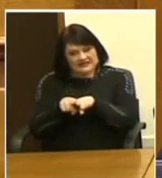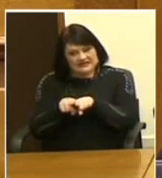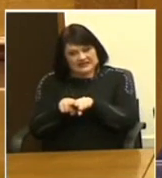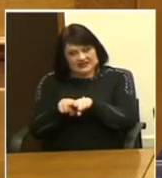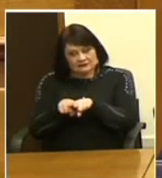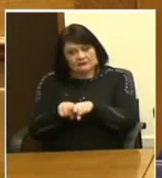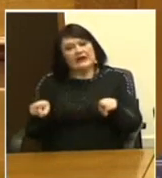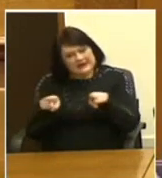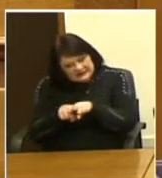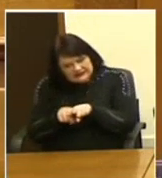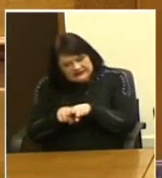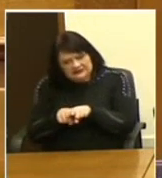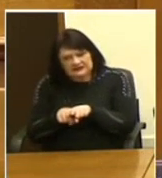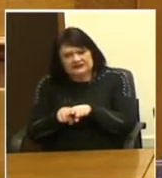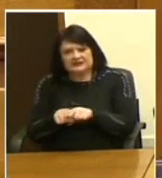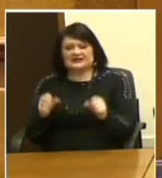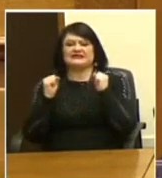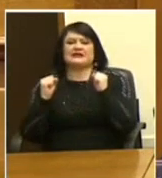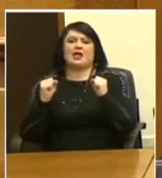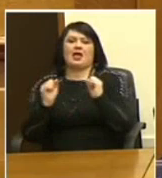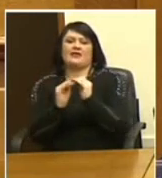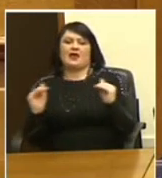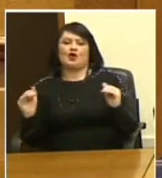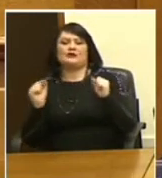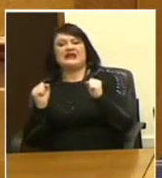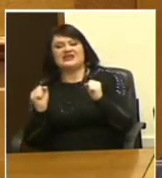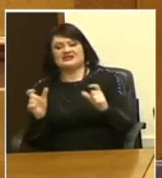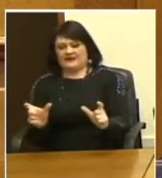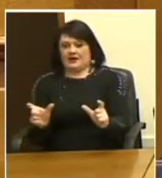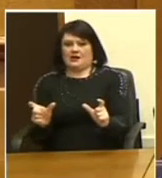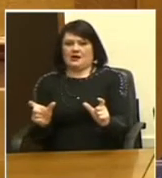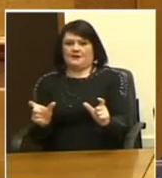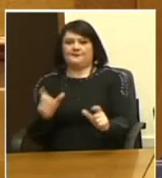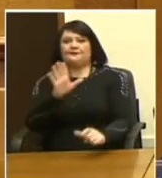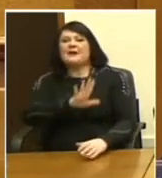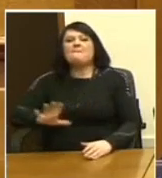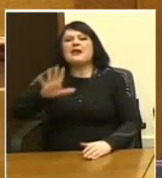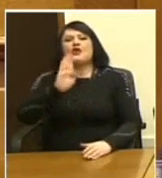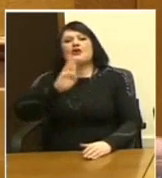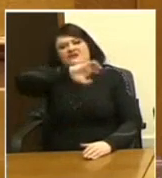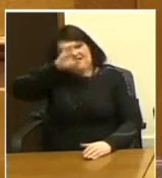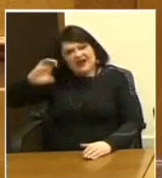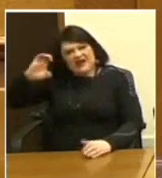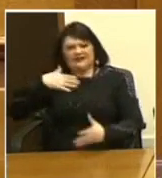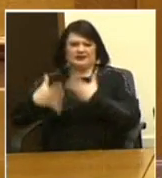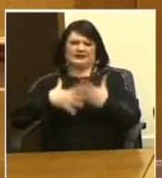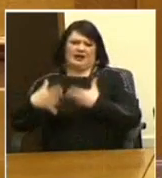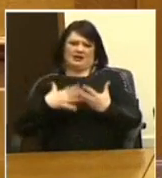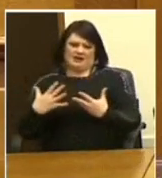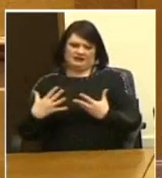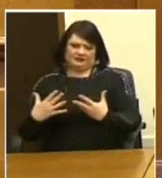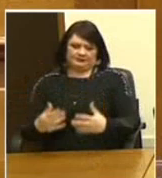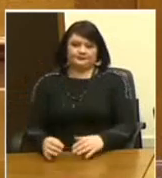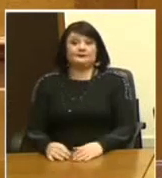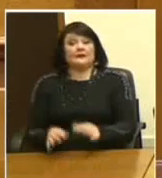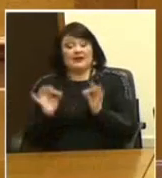κοινού πυλώνα σταθερότητας και ασφάλειας σε μια ταραγμένη περιοχή της Βαλκανικής. Και